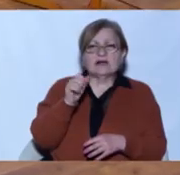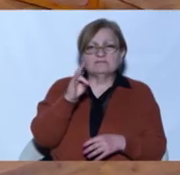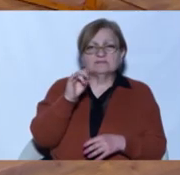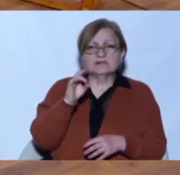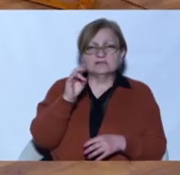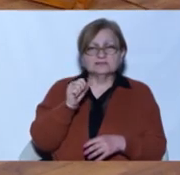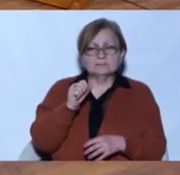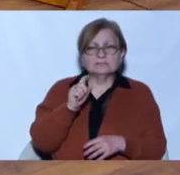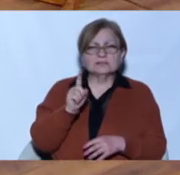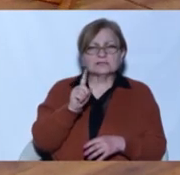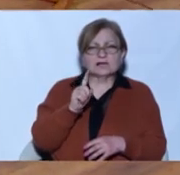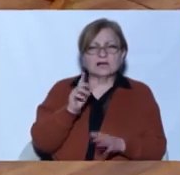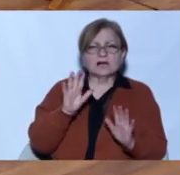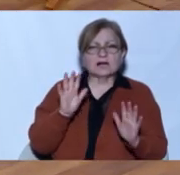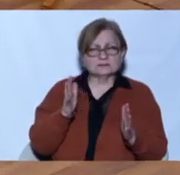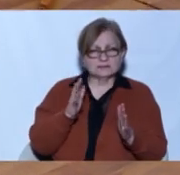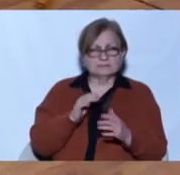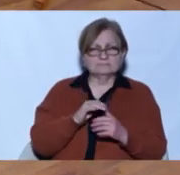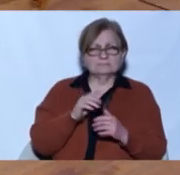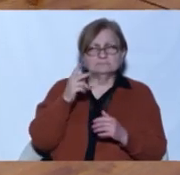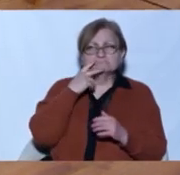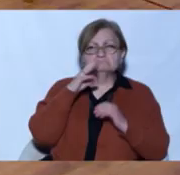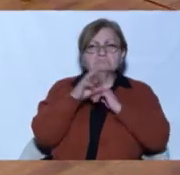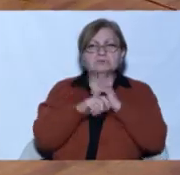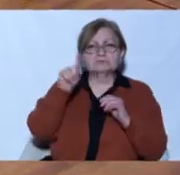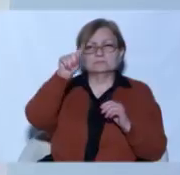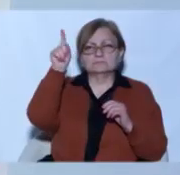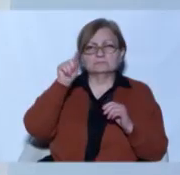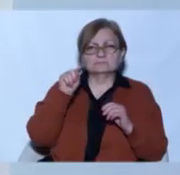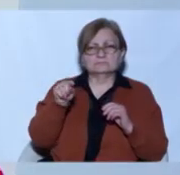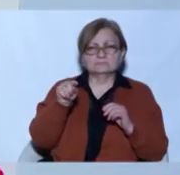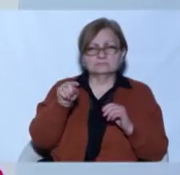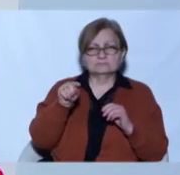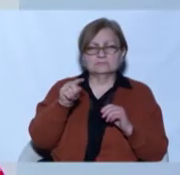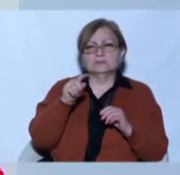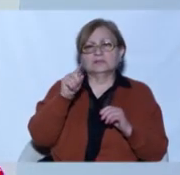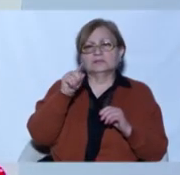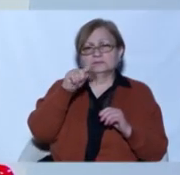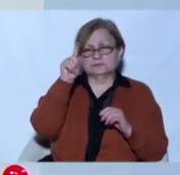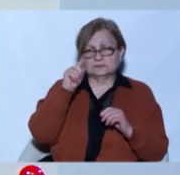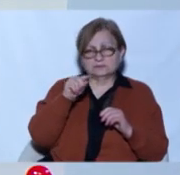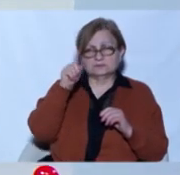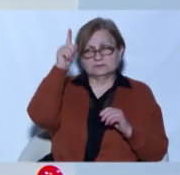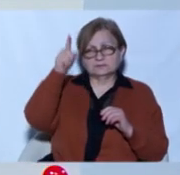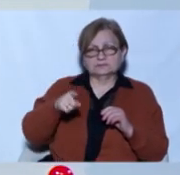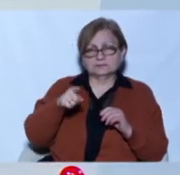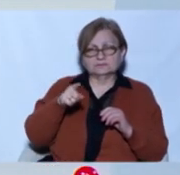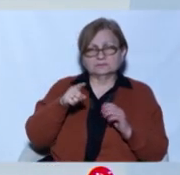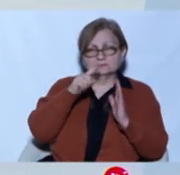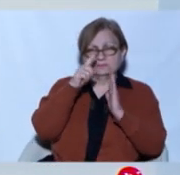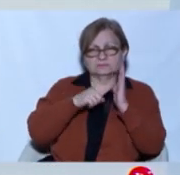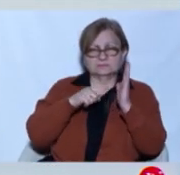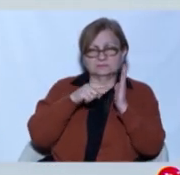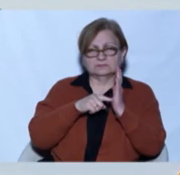თქვენ აქ ხედავთ კითხვის ნიშანს ძახილის ნიშნით. ეს კითხვის ერთ-ერთი ფორმაა. დღეს მე